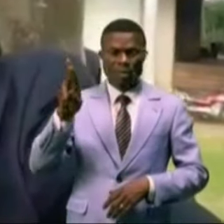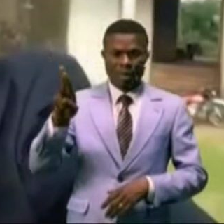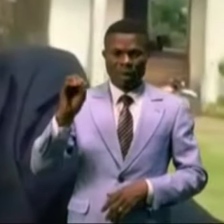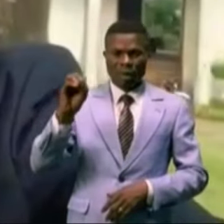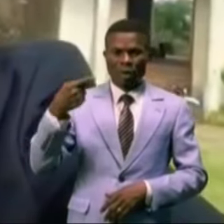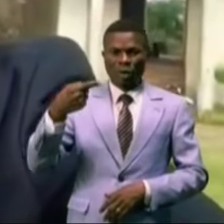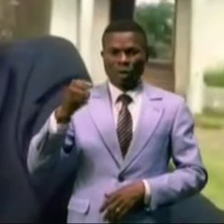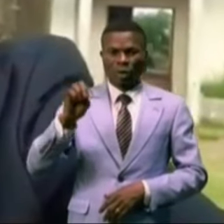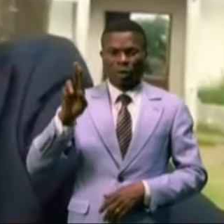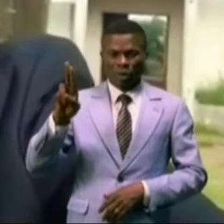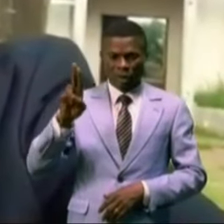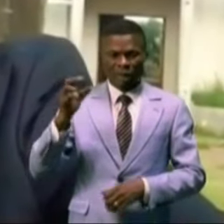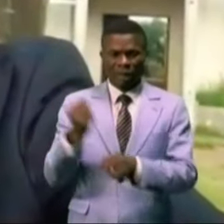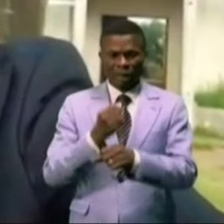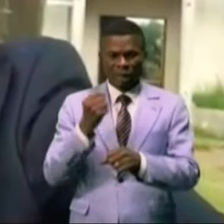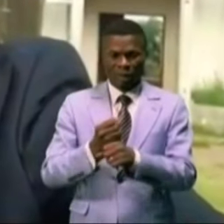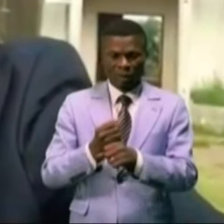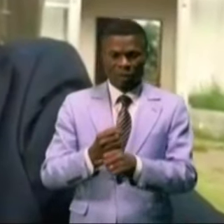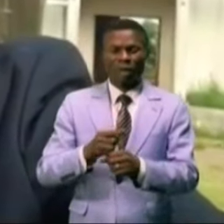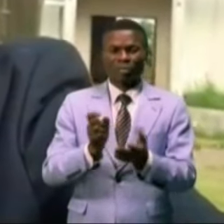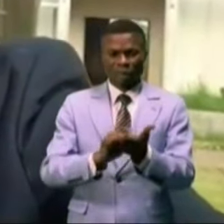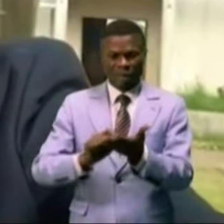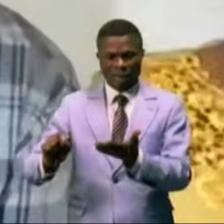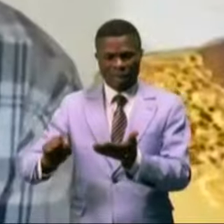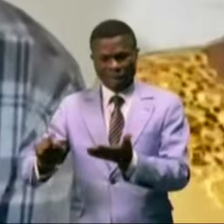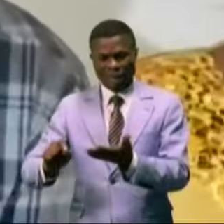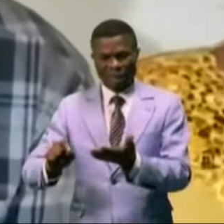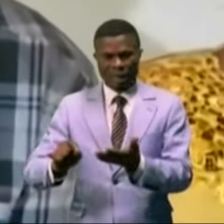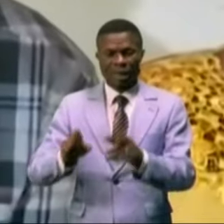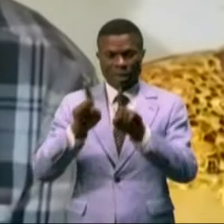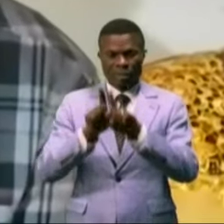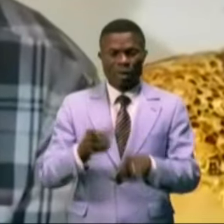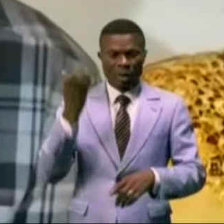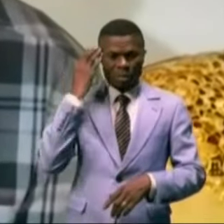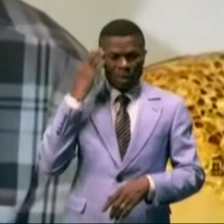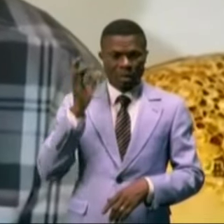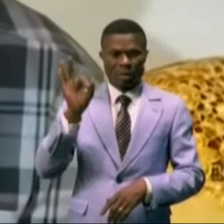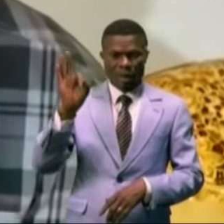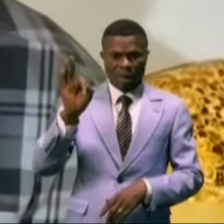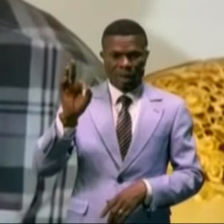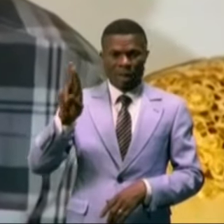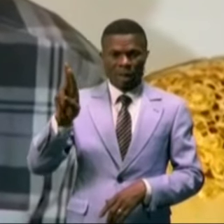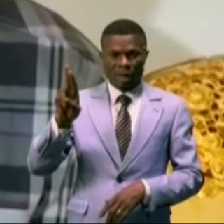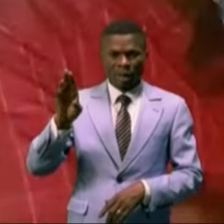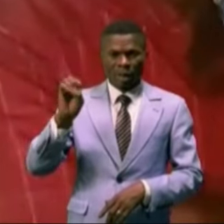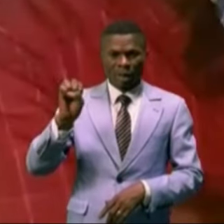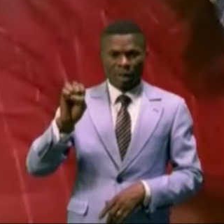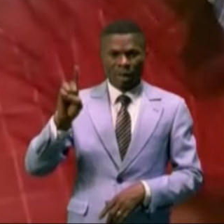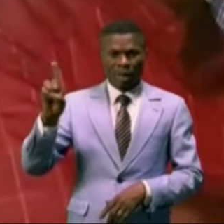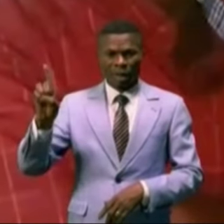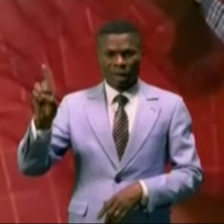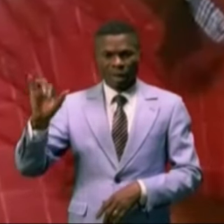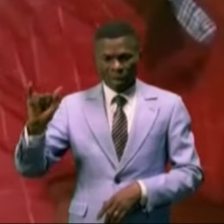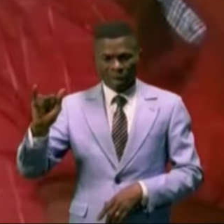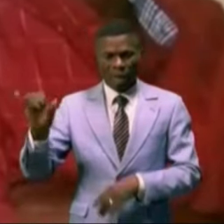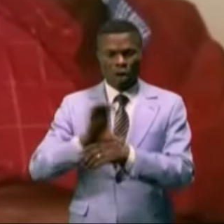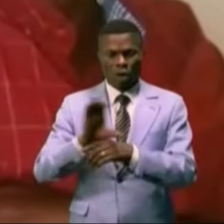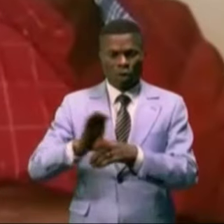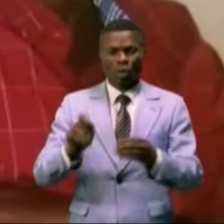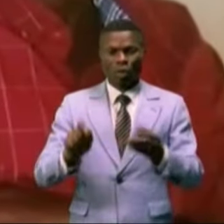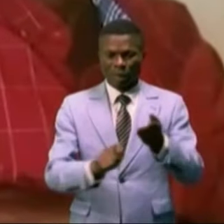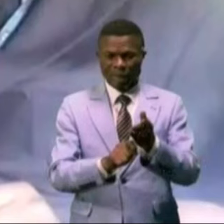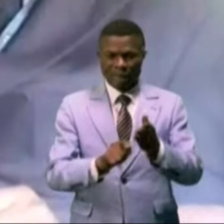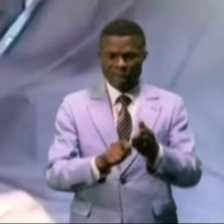Sambombo, qui va contrôler la rédaction, alors que M. Freddy Ekenze va s'occuper de ce qui est technique.